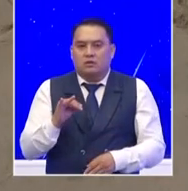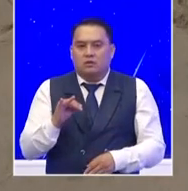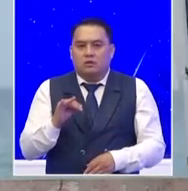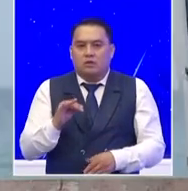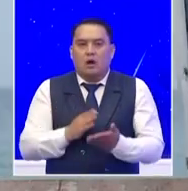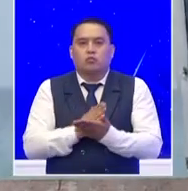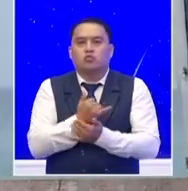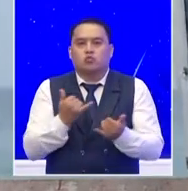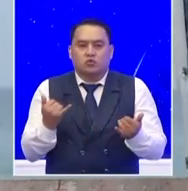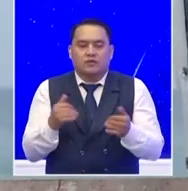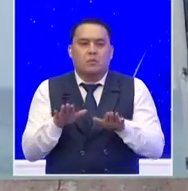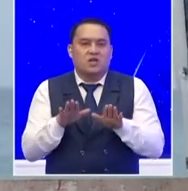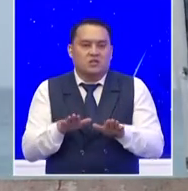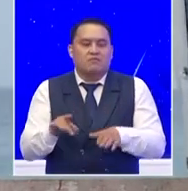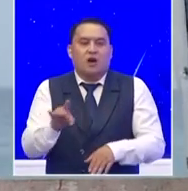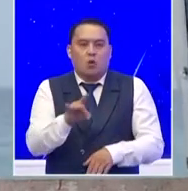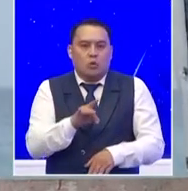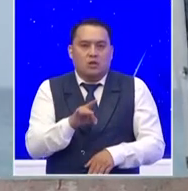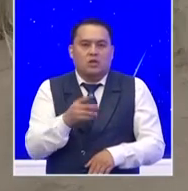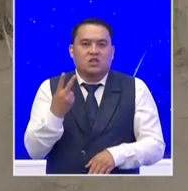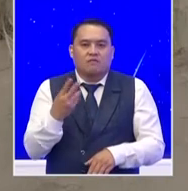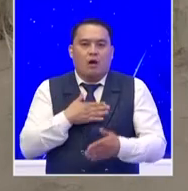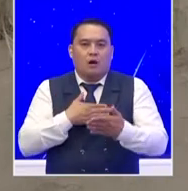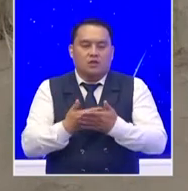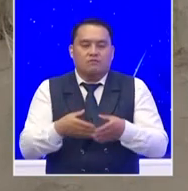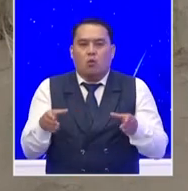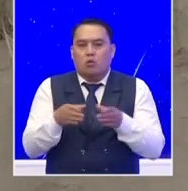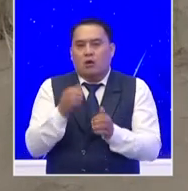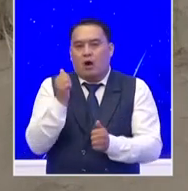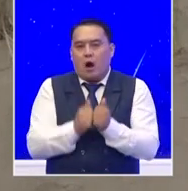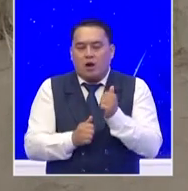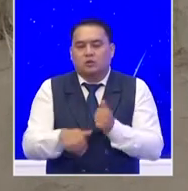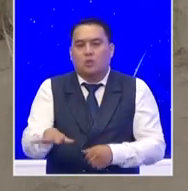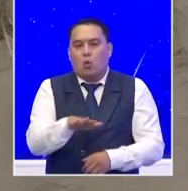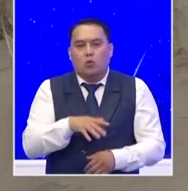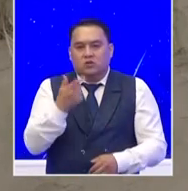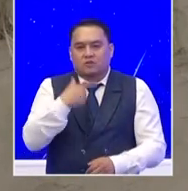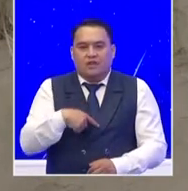места обслуживания. В районе две мобильные группы, и в каждом округе